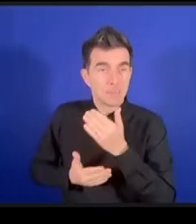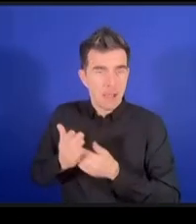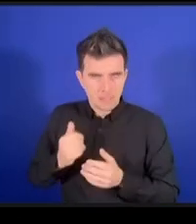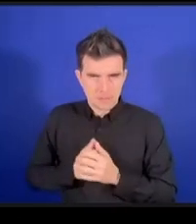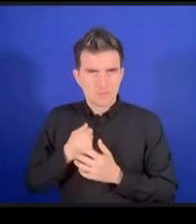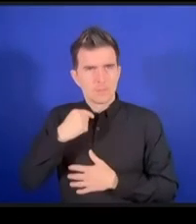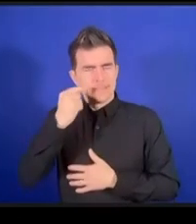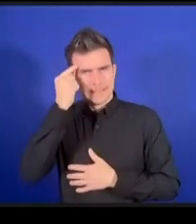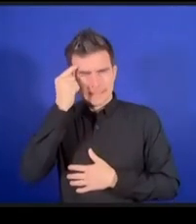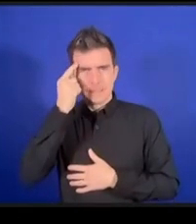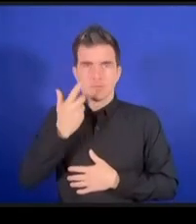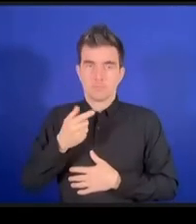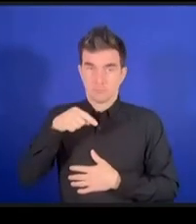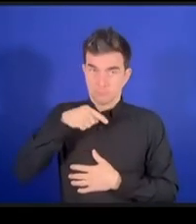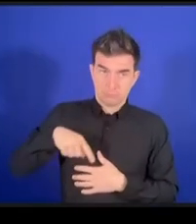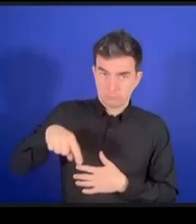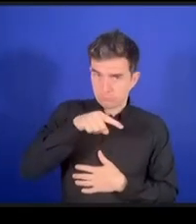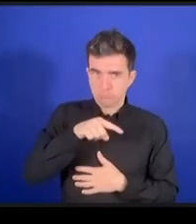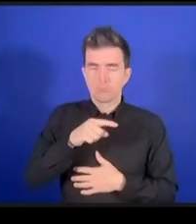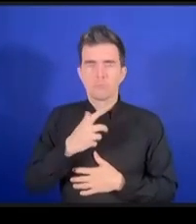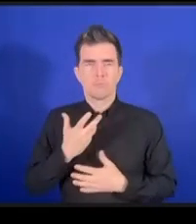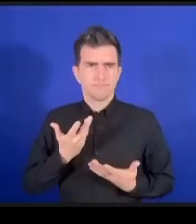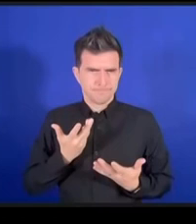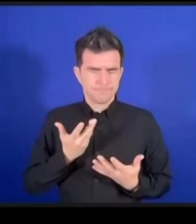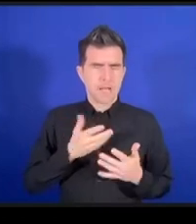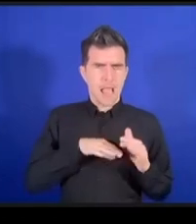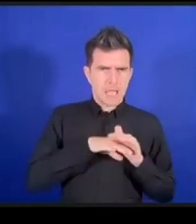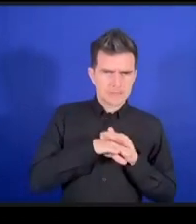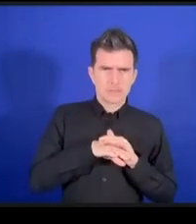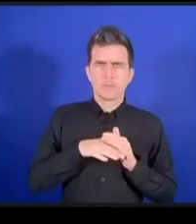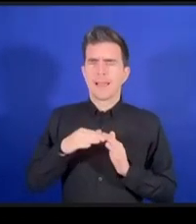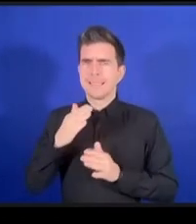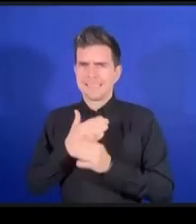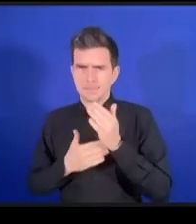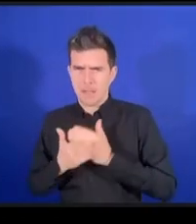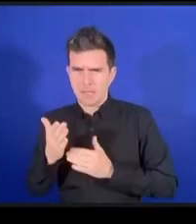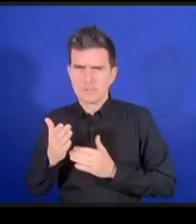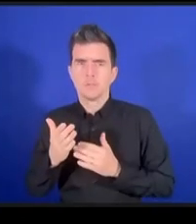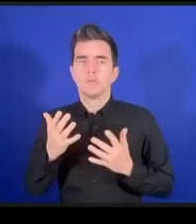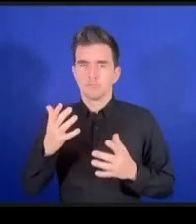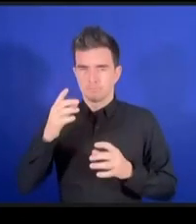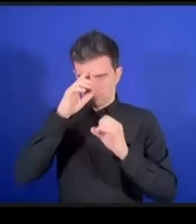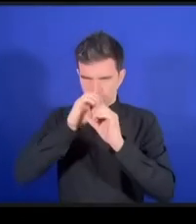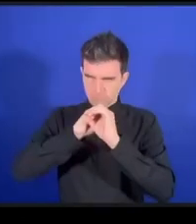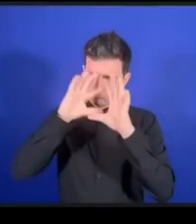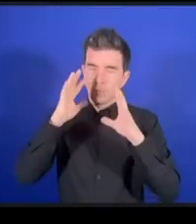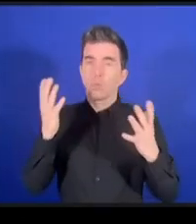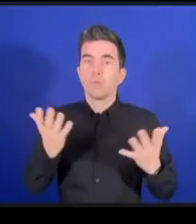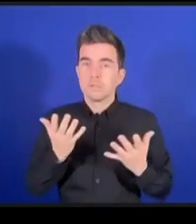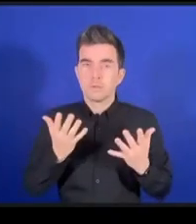принцип никакая работа по делам инвалидов не должна проводиться без участия